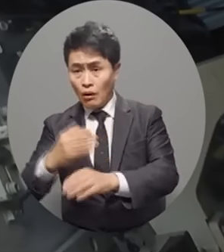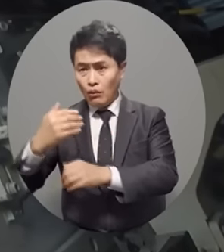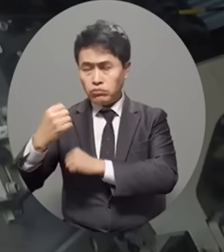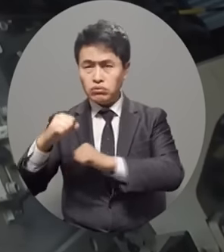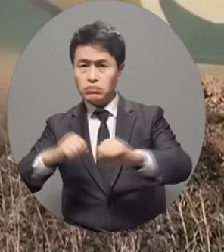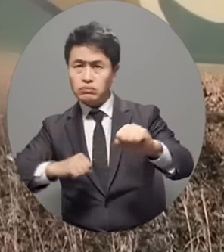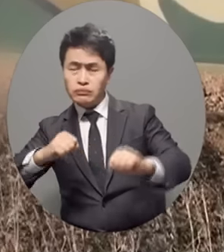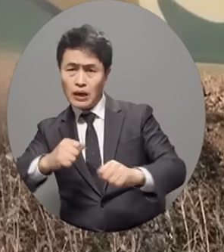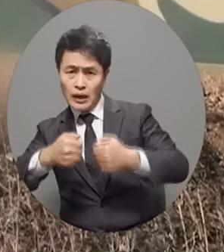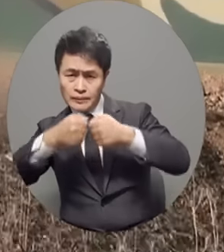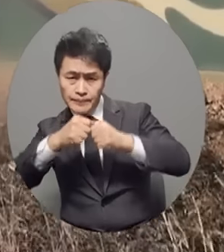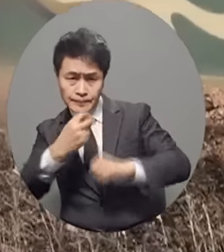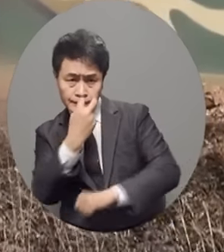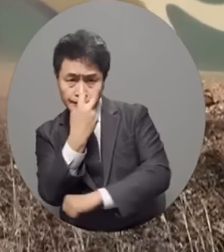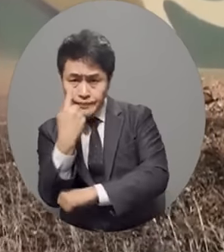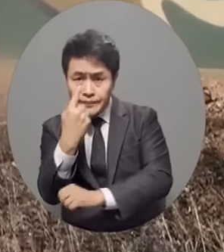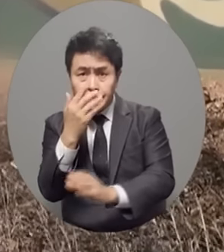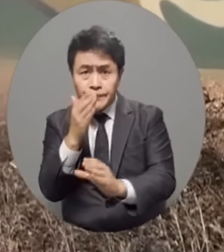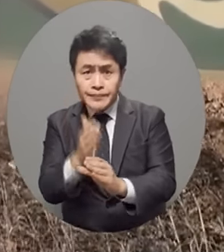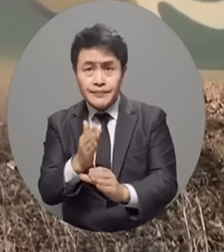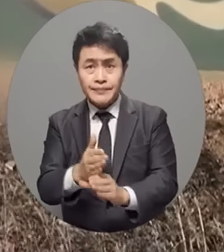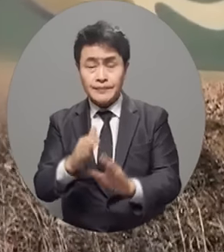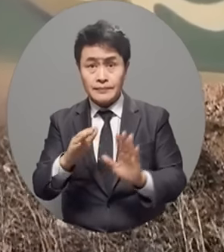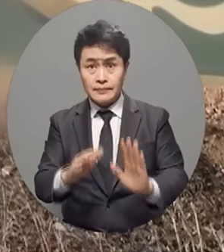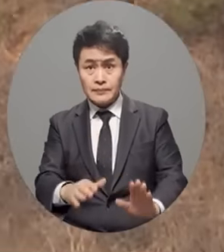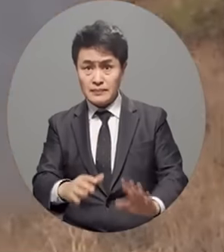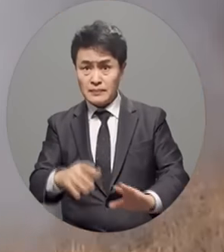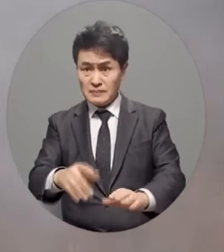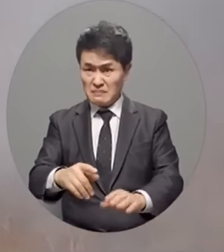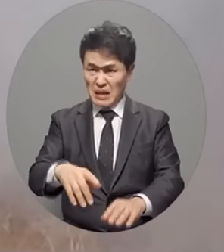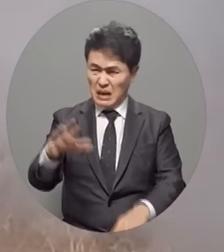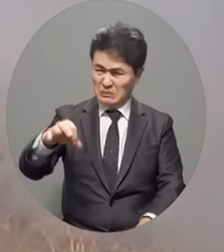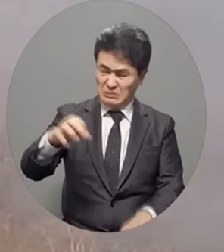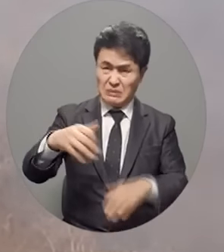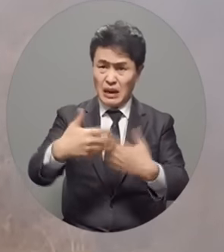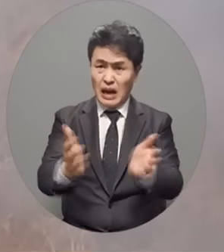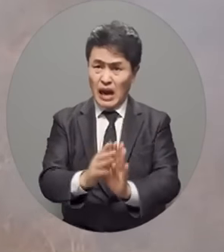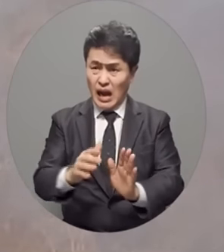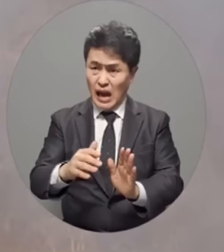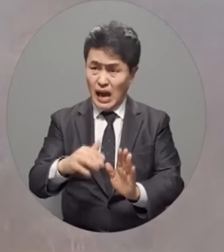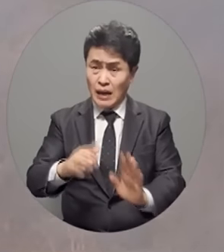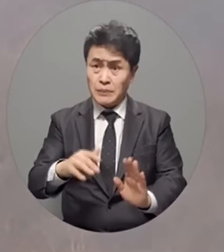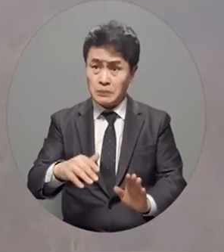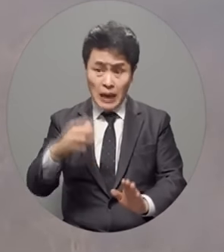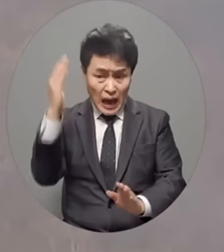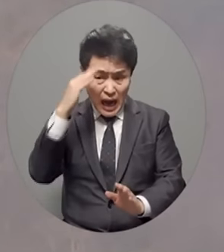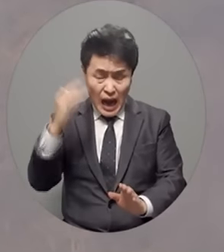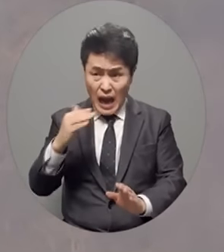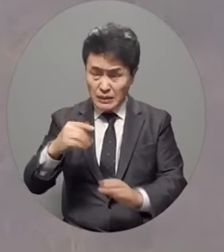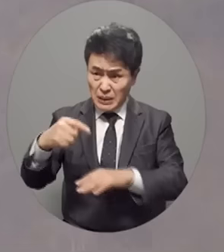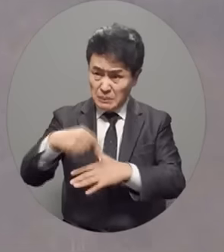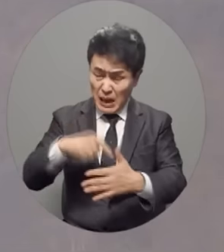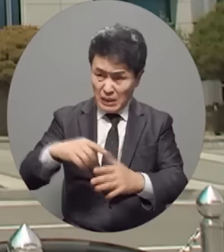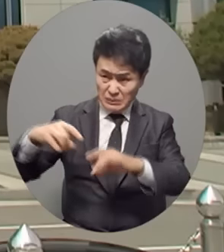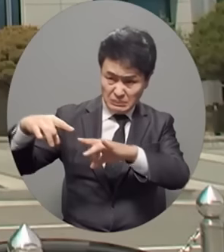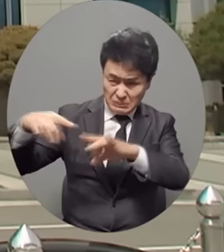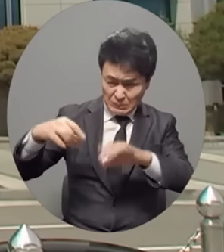활동을 면밀하게 감시하고 있다며 저급한 선동이자 수준 낮은 대남 심리전일 뿐이라고